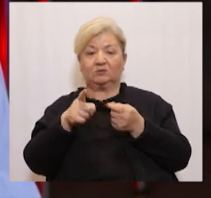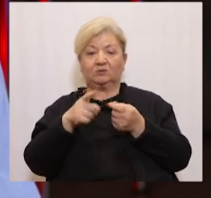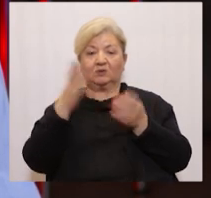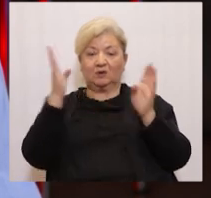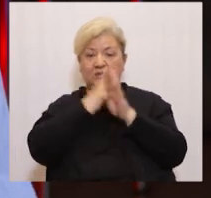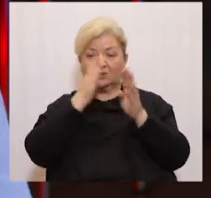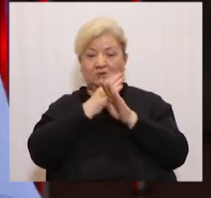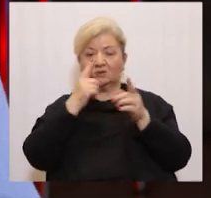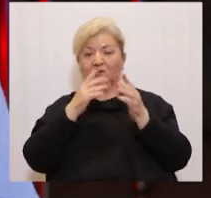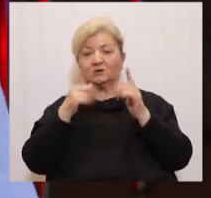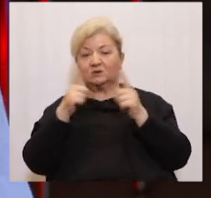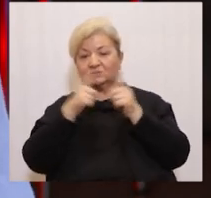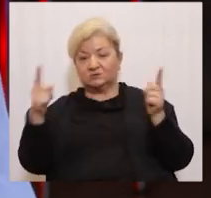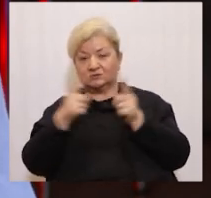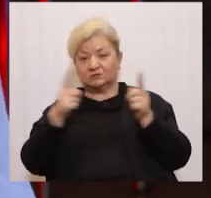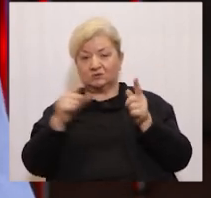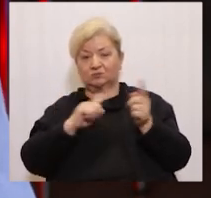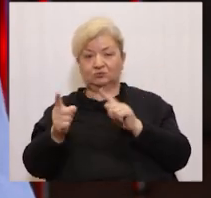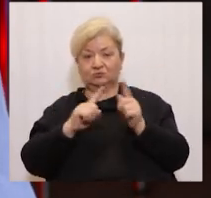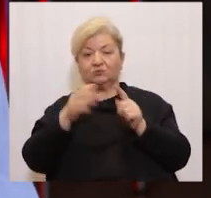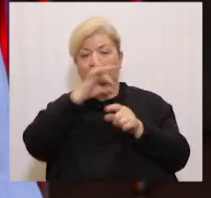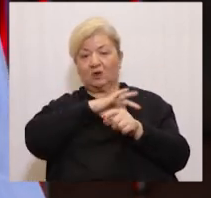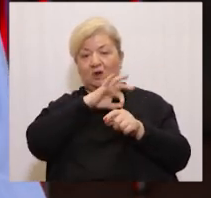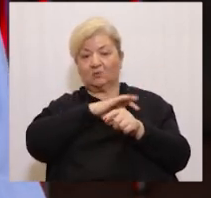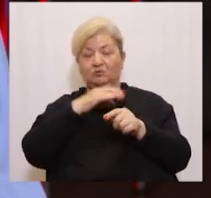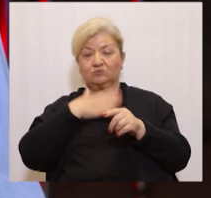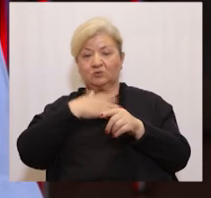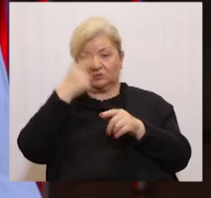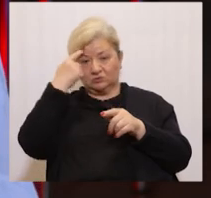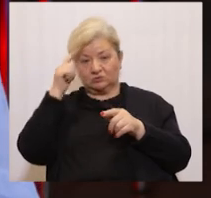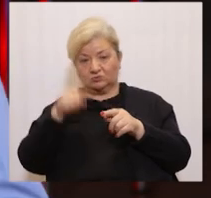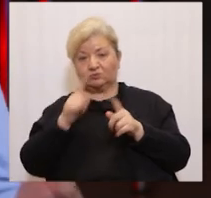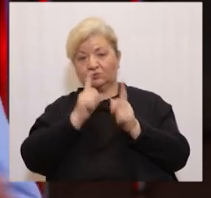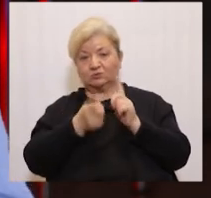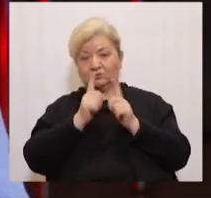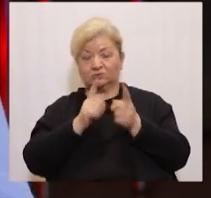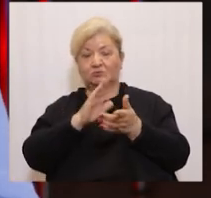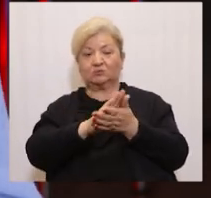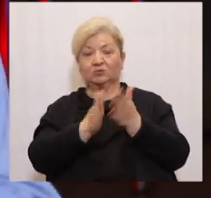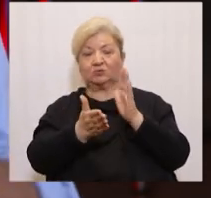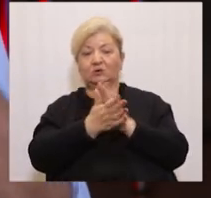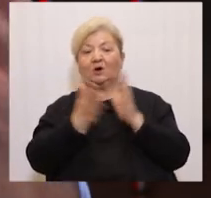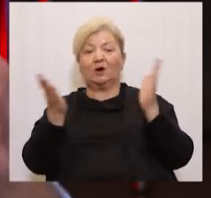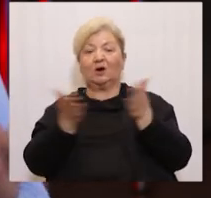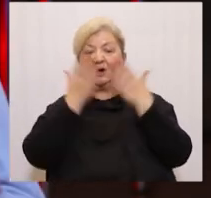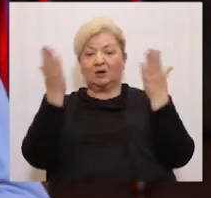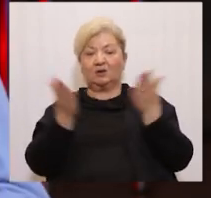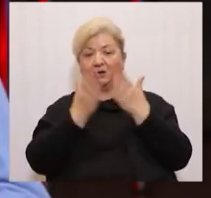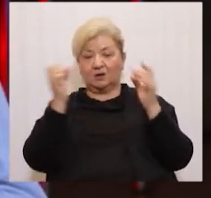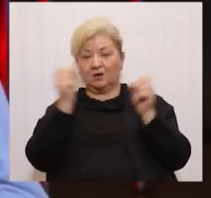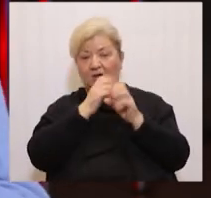იდეალური აირის ახსაწერ სიდიდეებს შორის და გამოვიყენეთ ჩვენი ცოდნა რეალური სიტუაციის